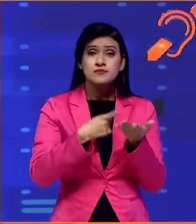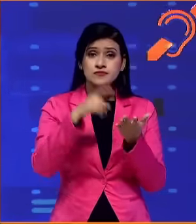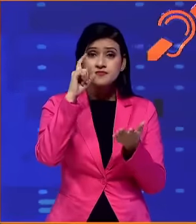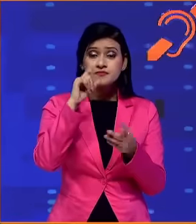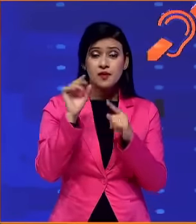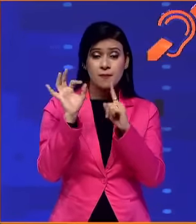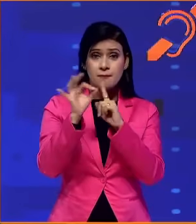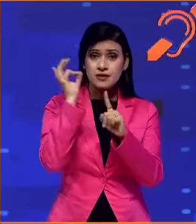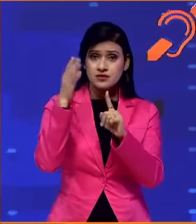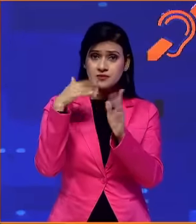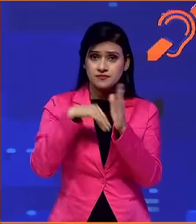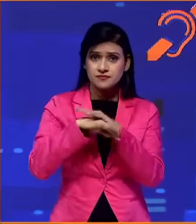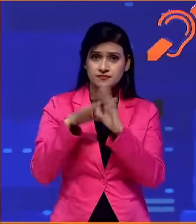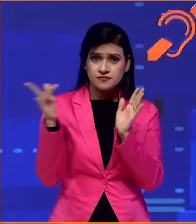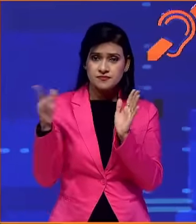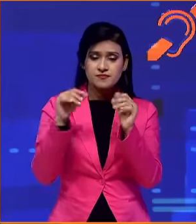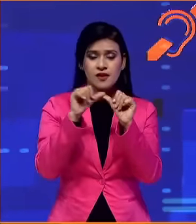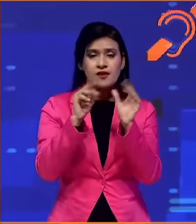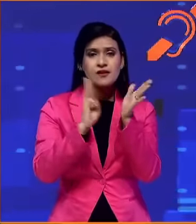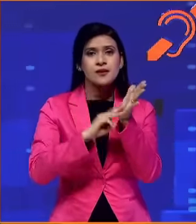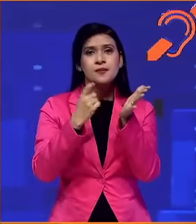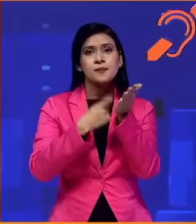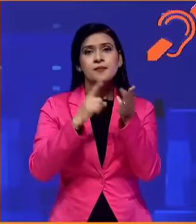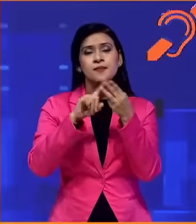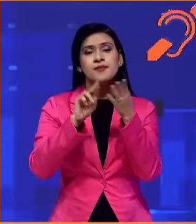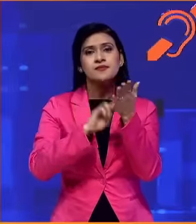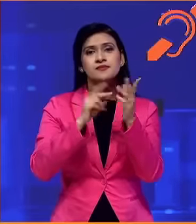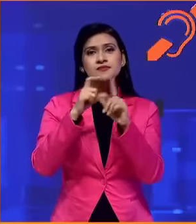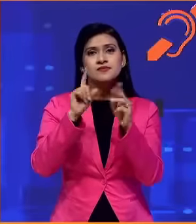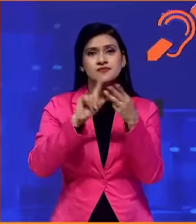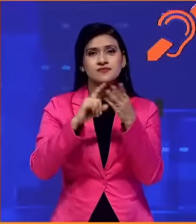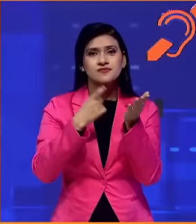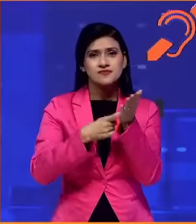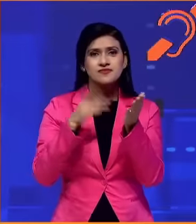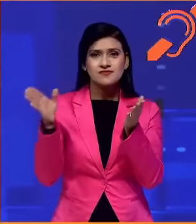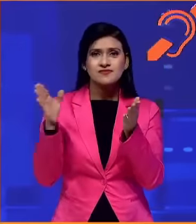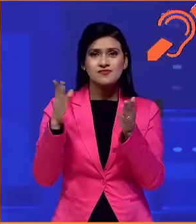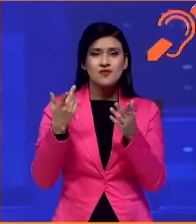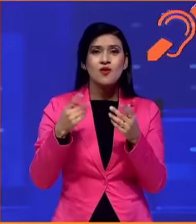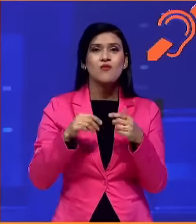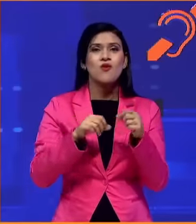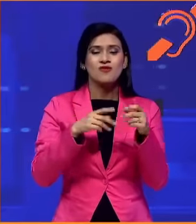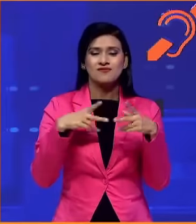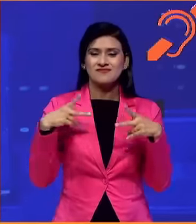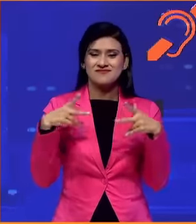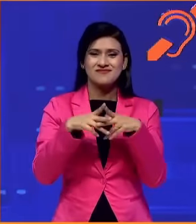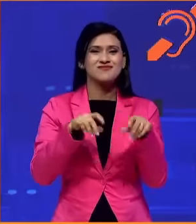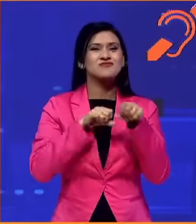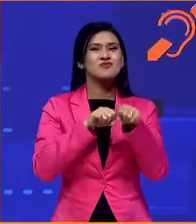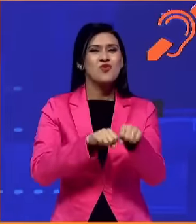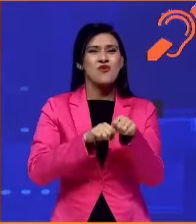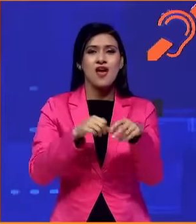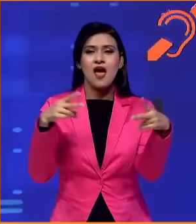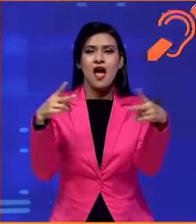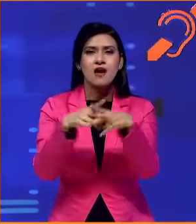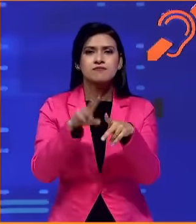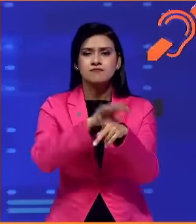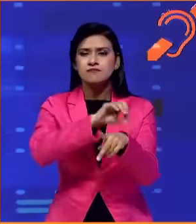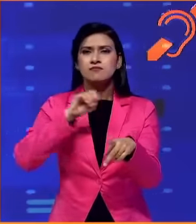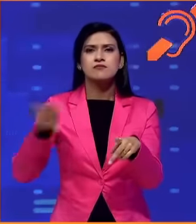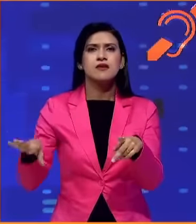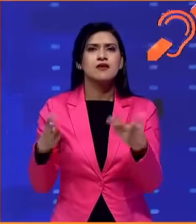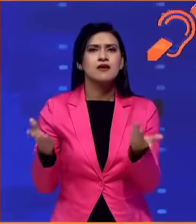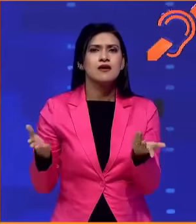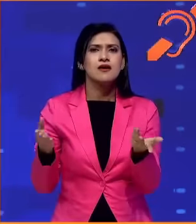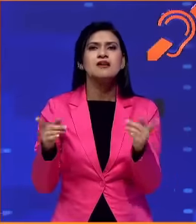पंजाबमें।अमरिंदरसिंह मुख्यमंत्रीथे।उन्होंनेउन्हेंबीचमेंहीपदसेहटादिया,और अबउन्होंनेजिससिद्धूजीकोनियुक्तकिया